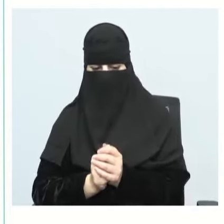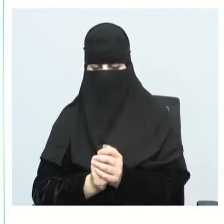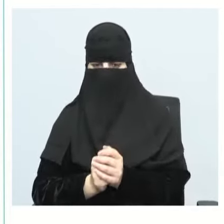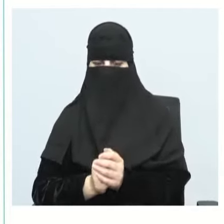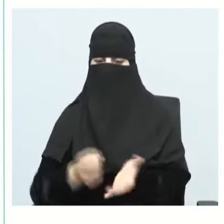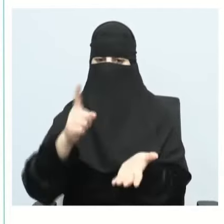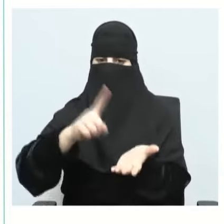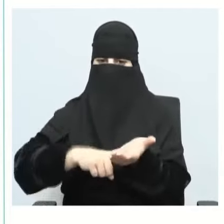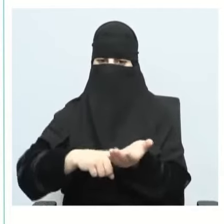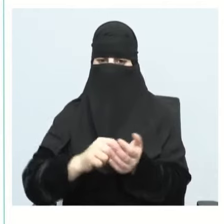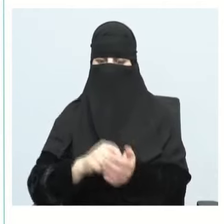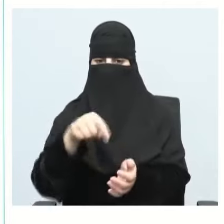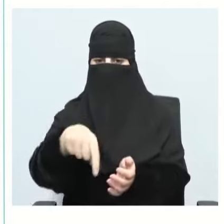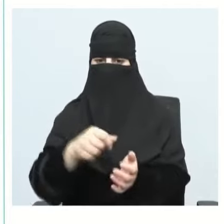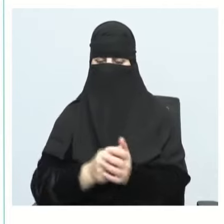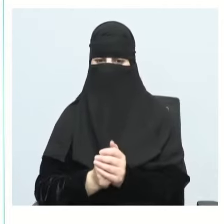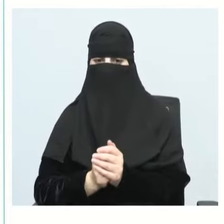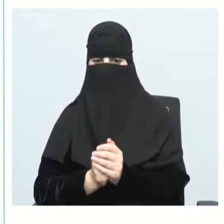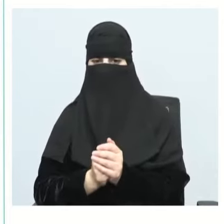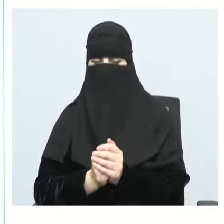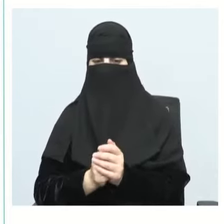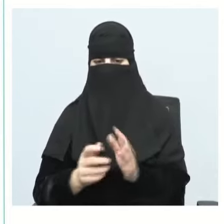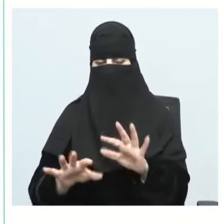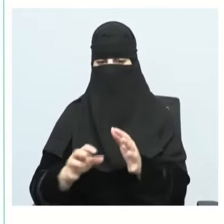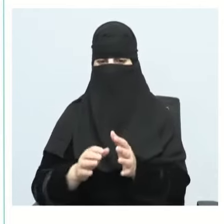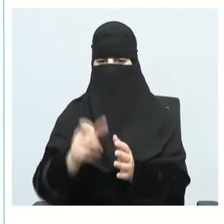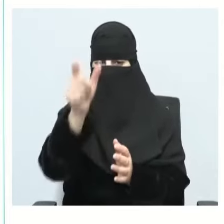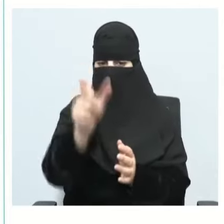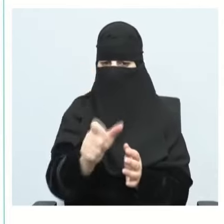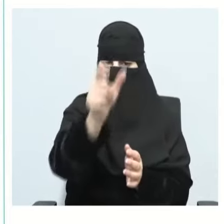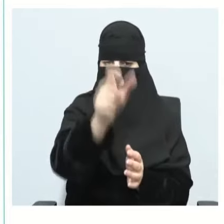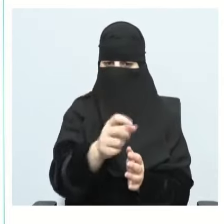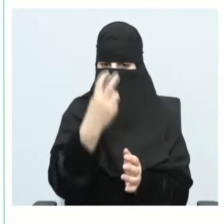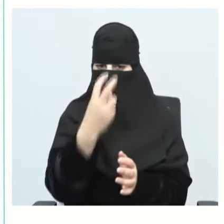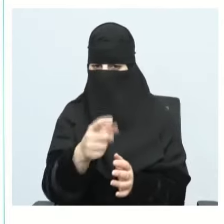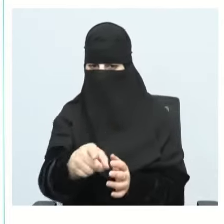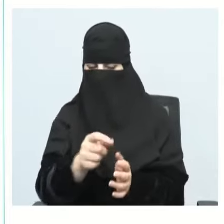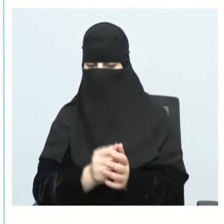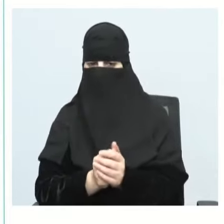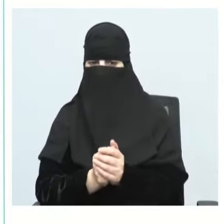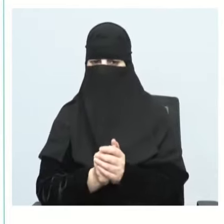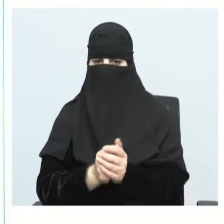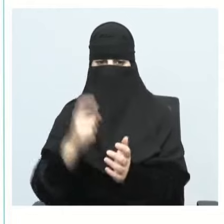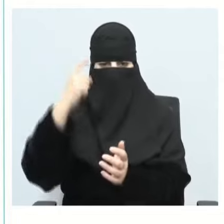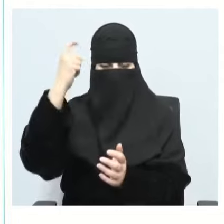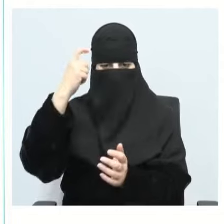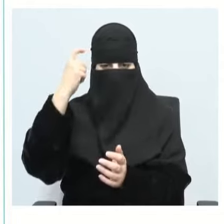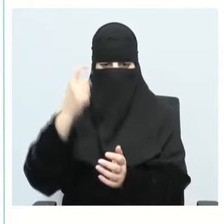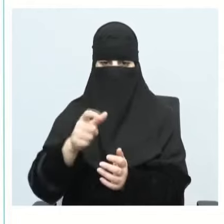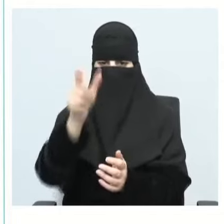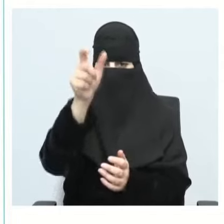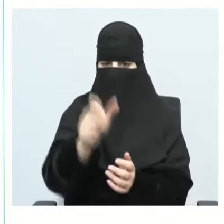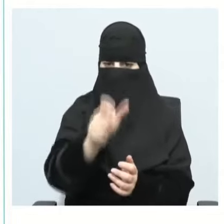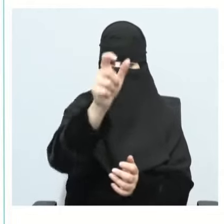انت بتحقق هذه الان كانها قائمه لاحظ معي كان يذكرك بالقائمه